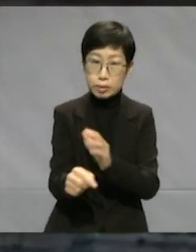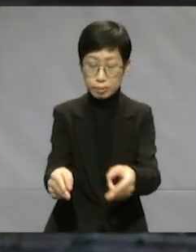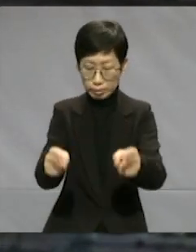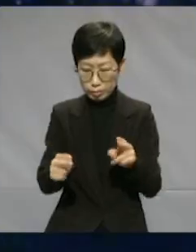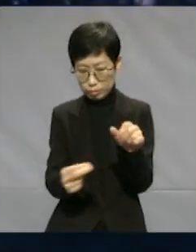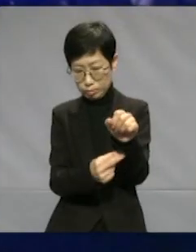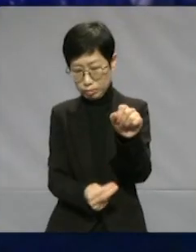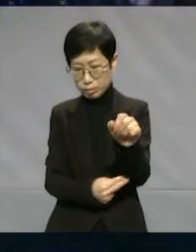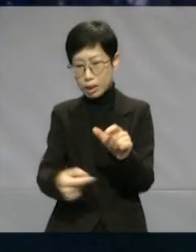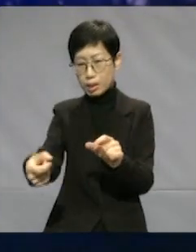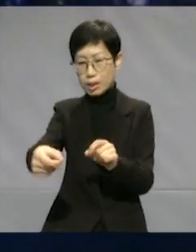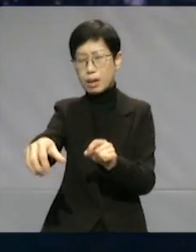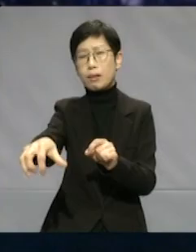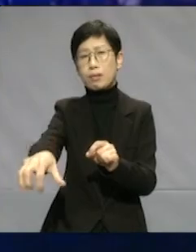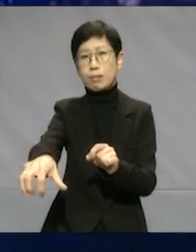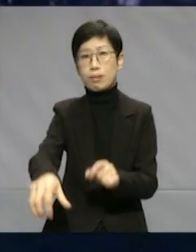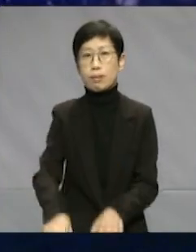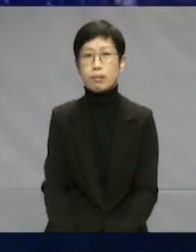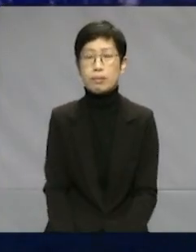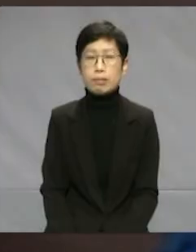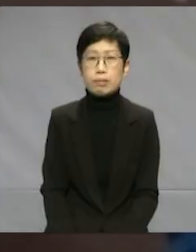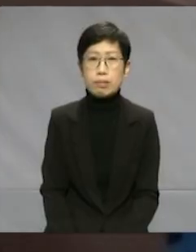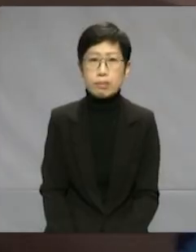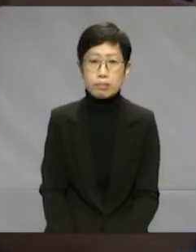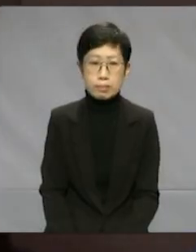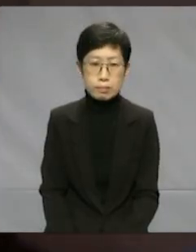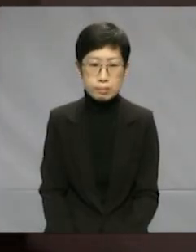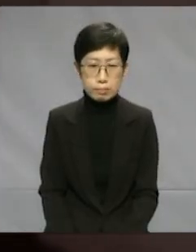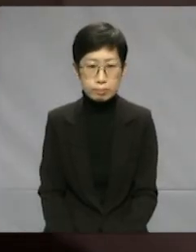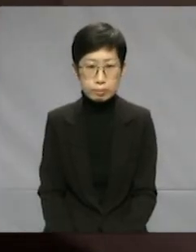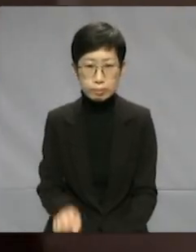교회에서 불과 수백 미터 거리에 있습니다.